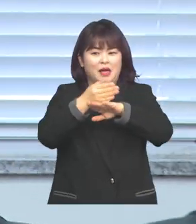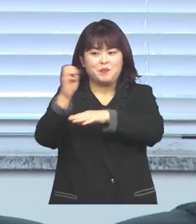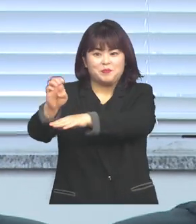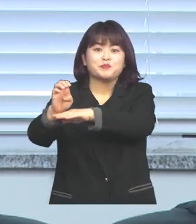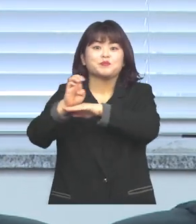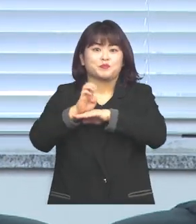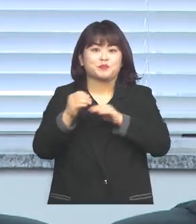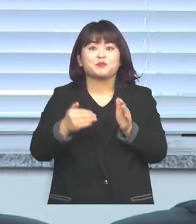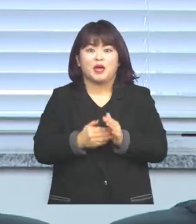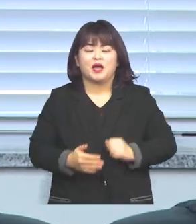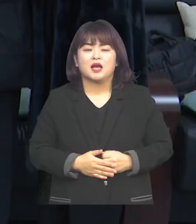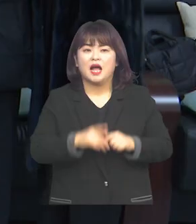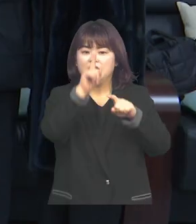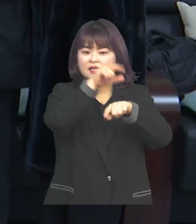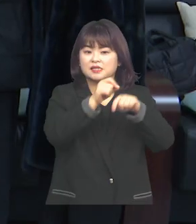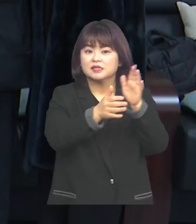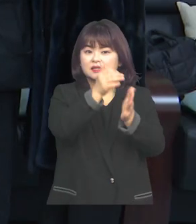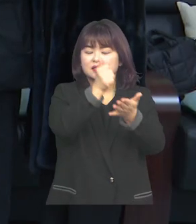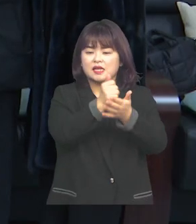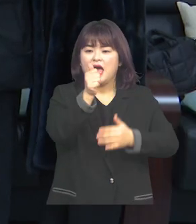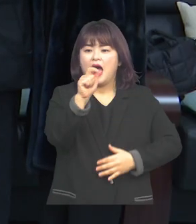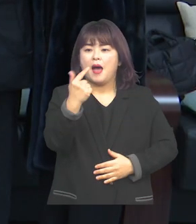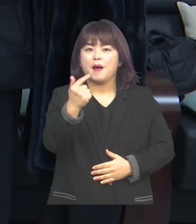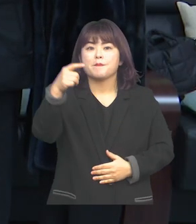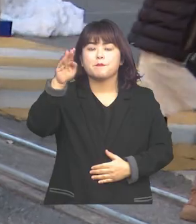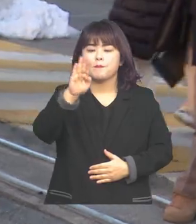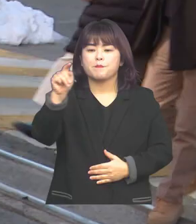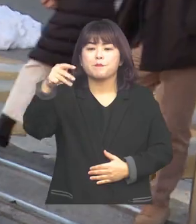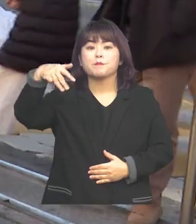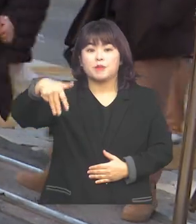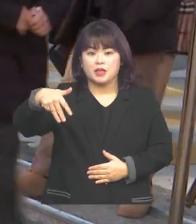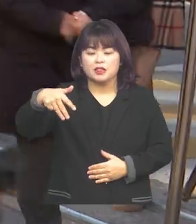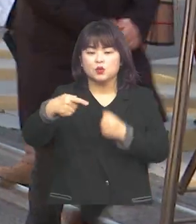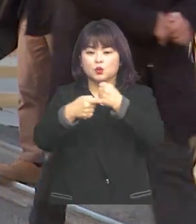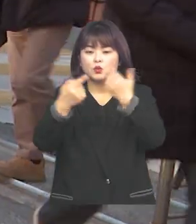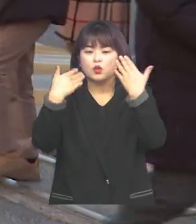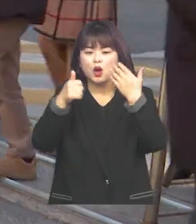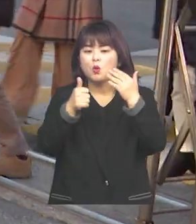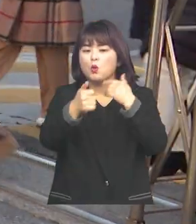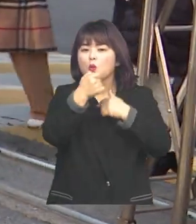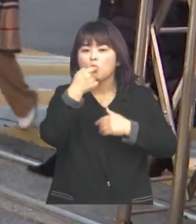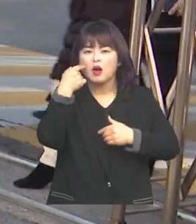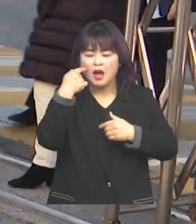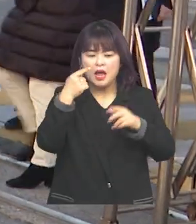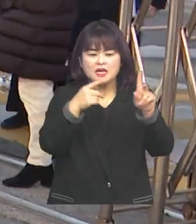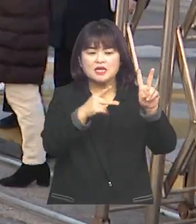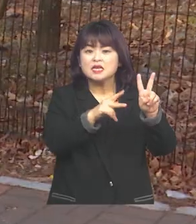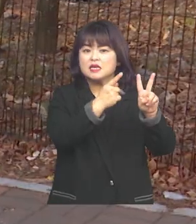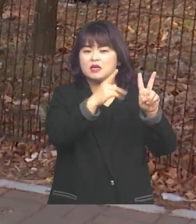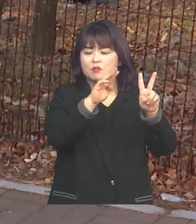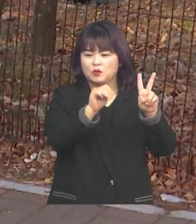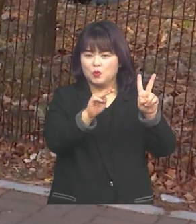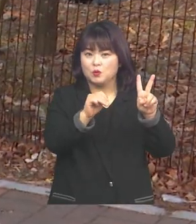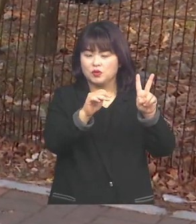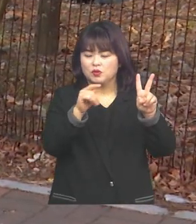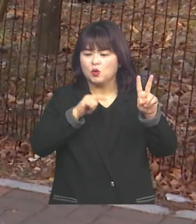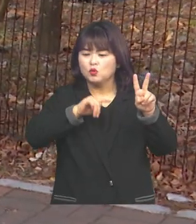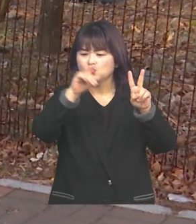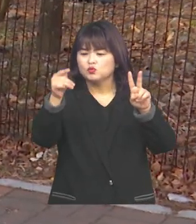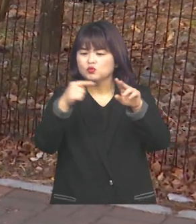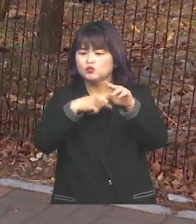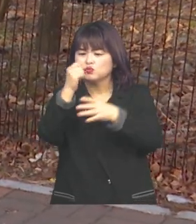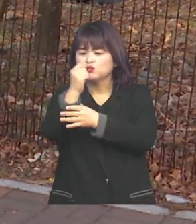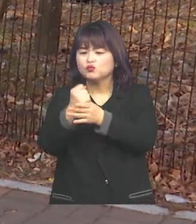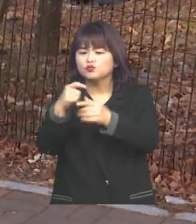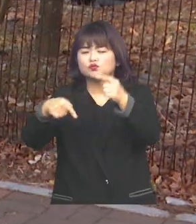감사패를 받았습니다. 이 시장은 한빛초등학교로 이동해 학교 앞 통학로 2km 구간과 학교 옆 동천터널 노후도로